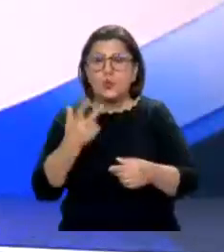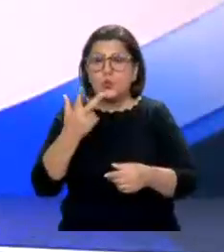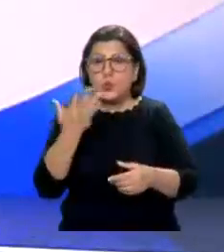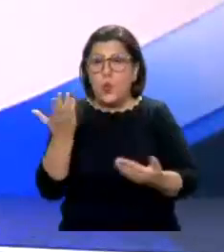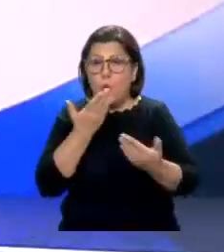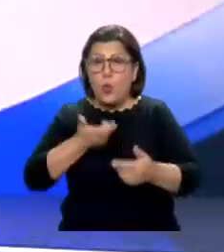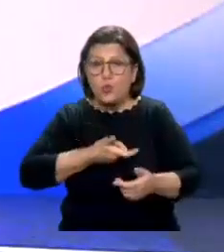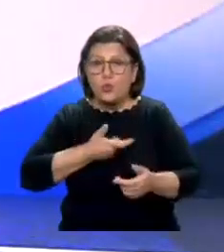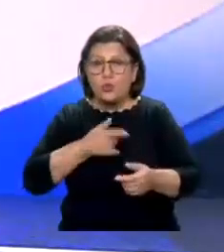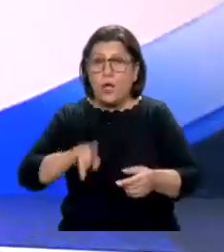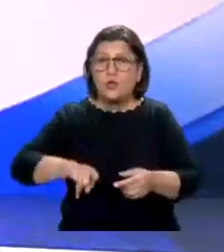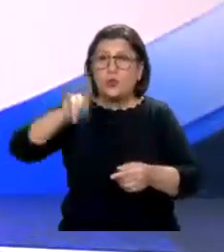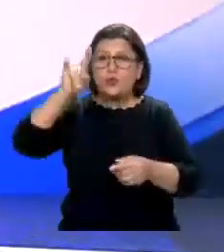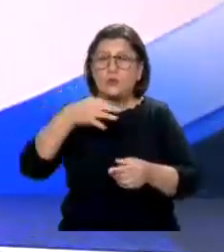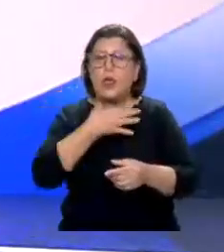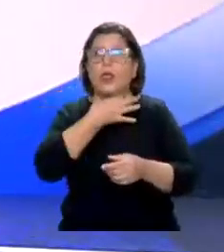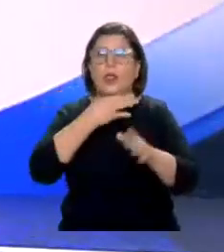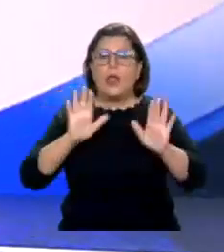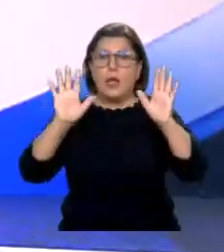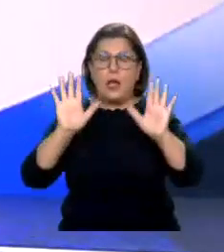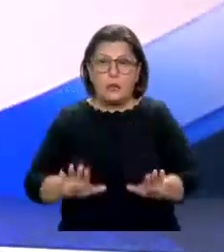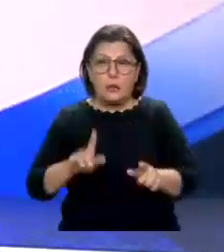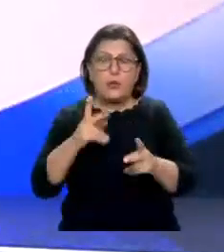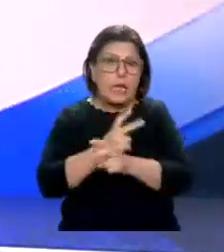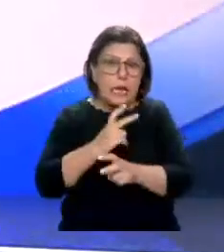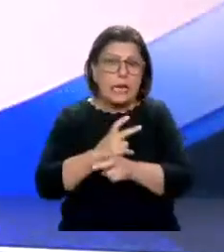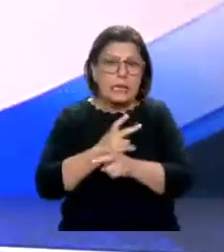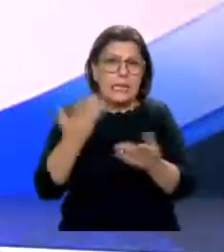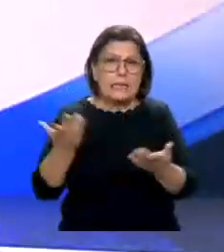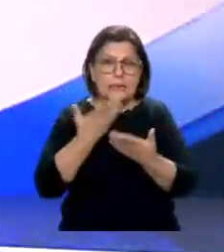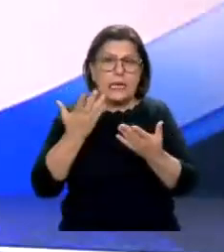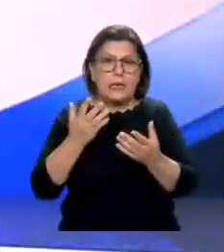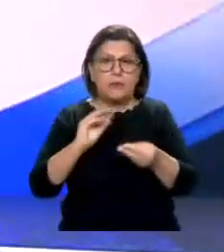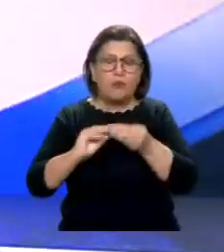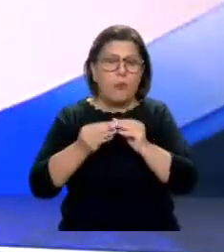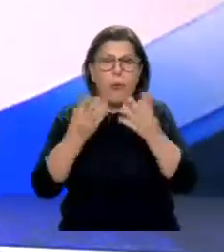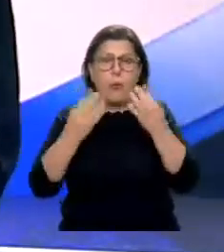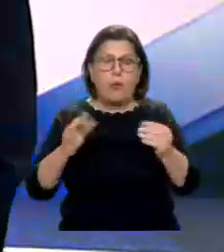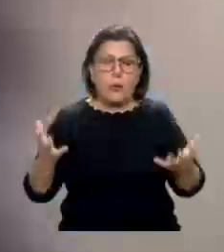yurt asansöründe mahsur kaldı Neyse ki o tehlike ucuz